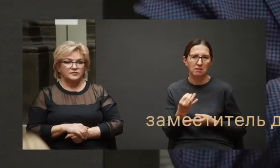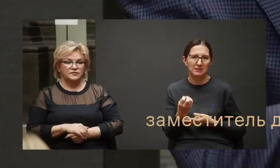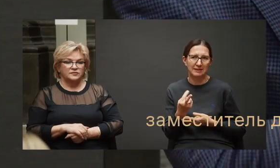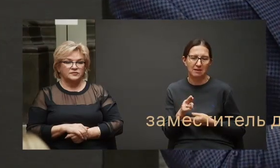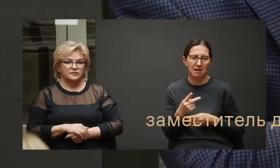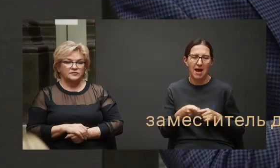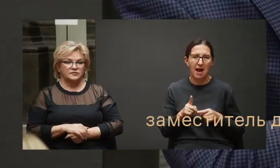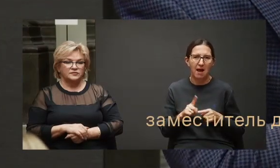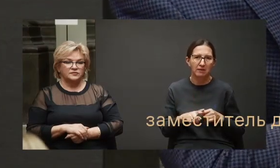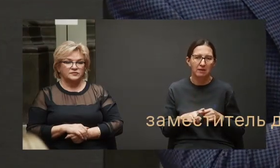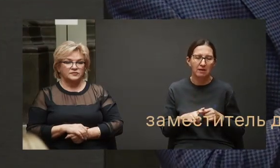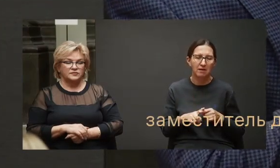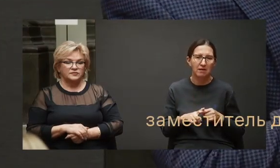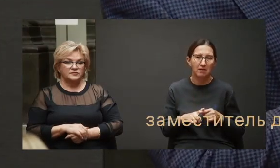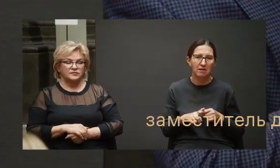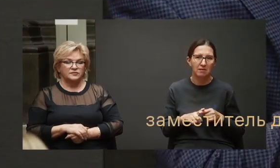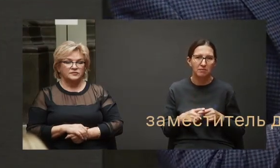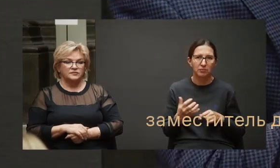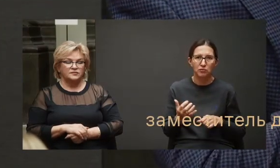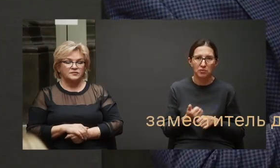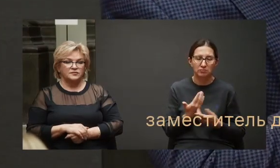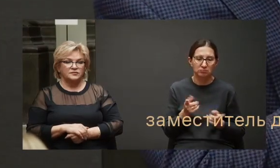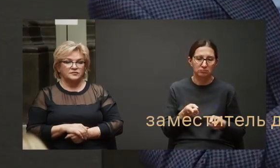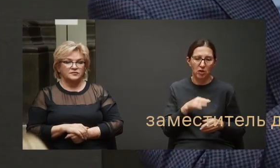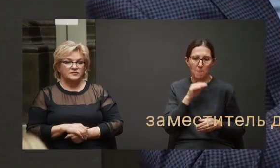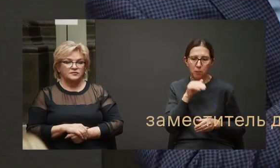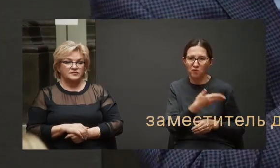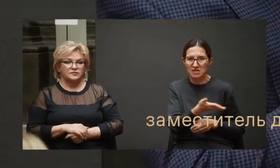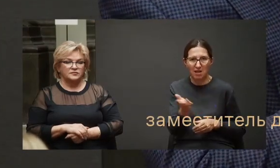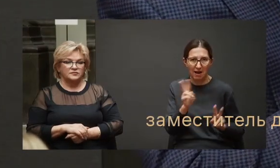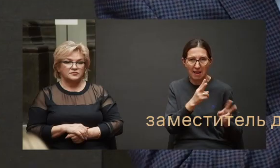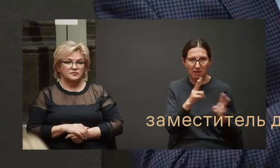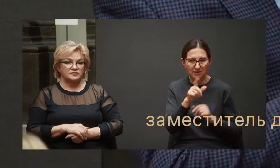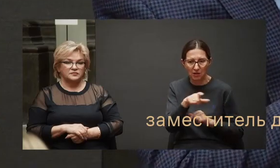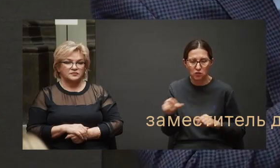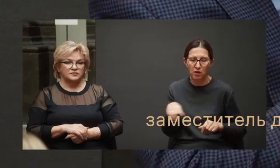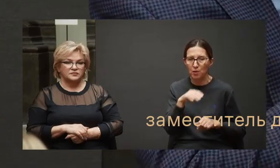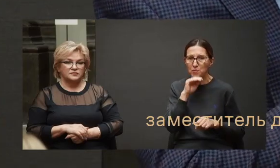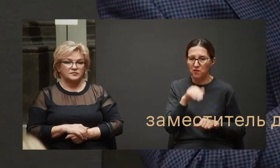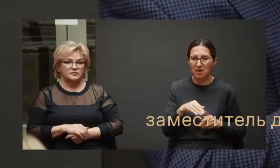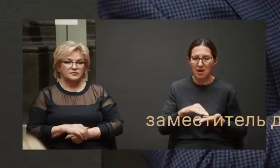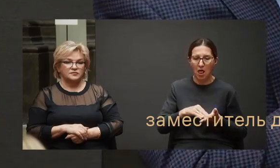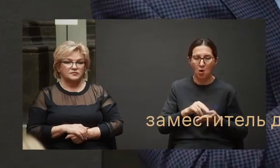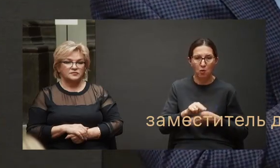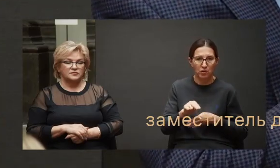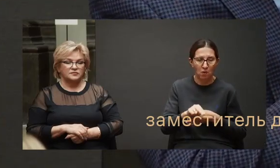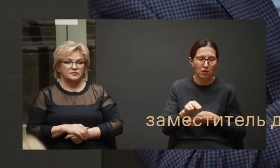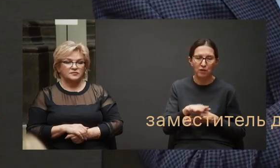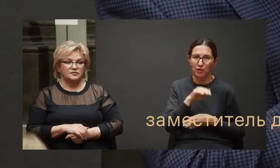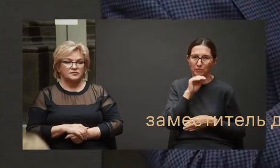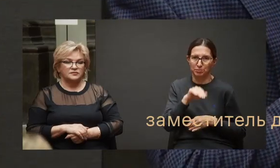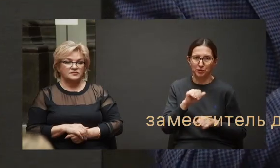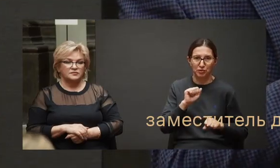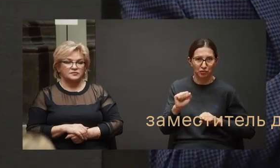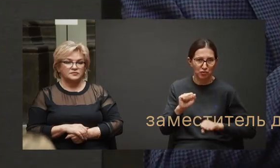как бы, это ведь профессионалы, да, это профессиональные танцовщики, профессиональные хореографы, профессиональный режиссер, да.